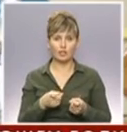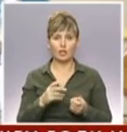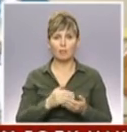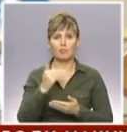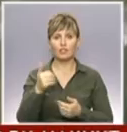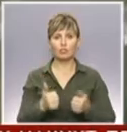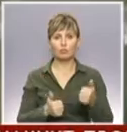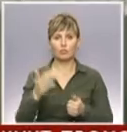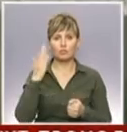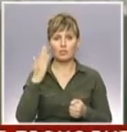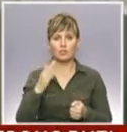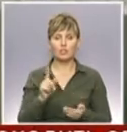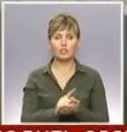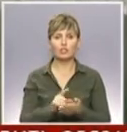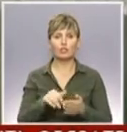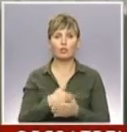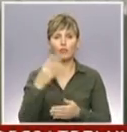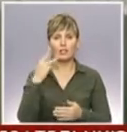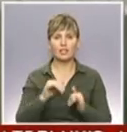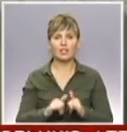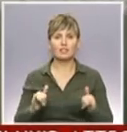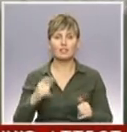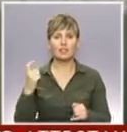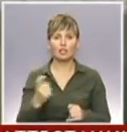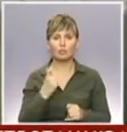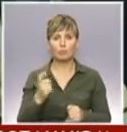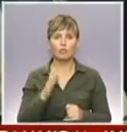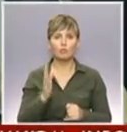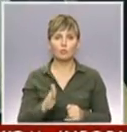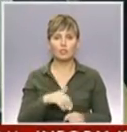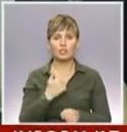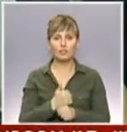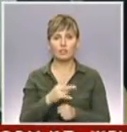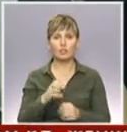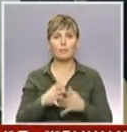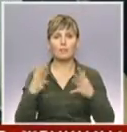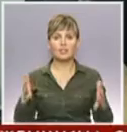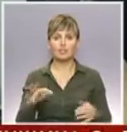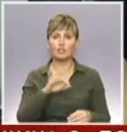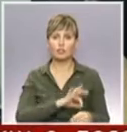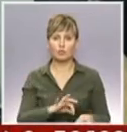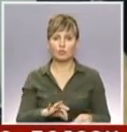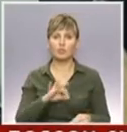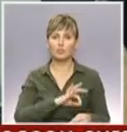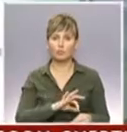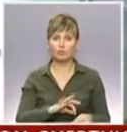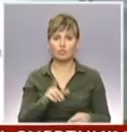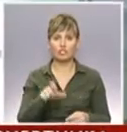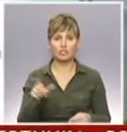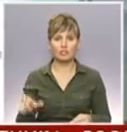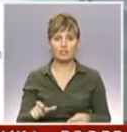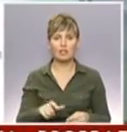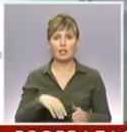Повысить конкурентоспособность должна и новая модель развития экономики. Она будет основана на максимальном использовании преимуществ